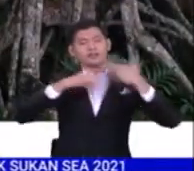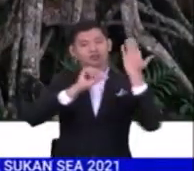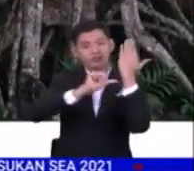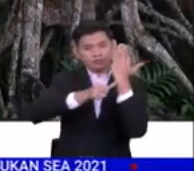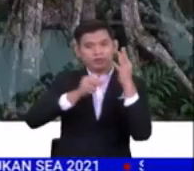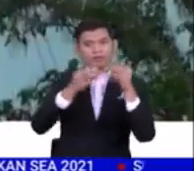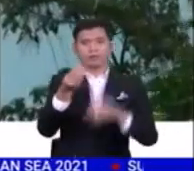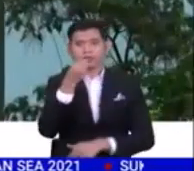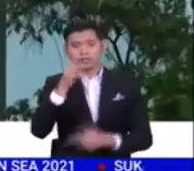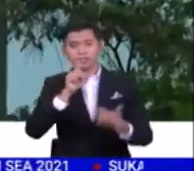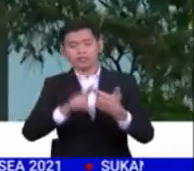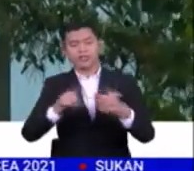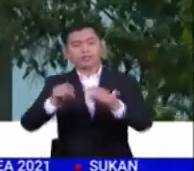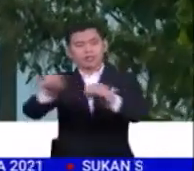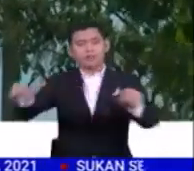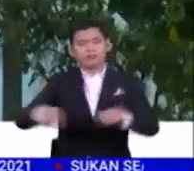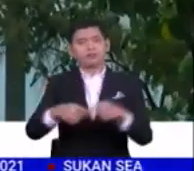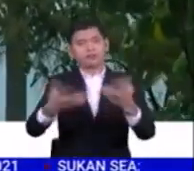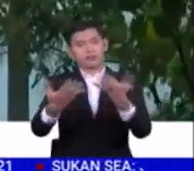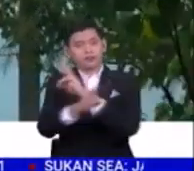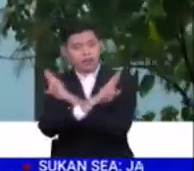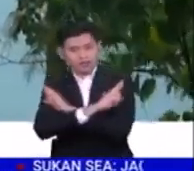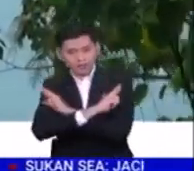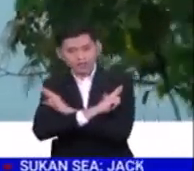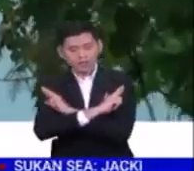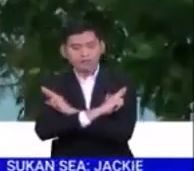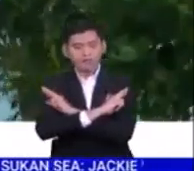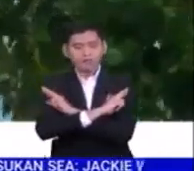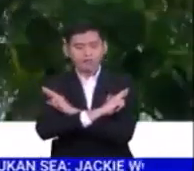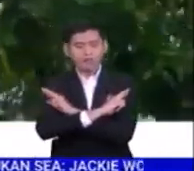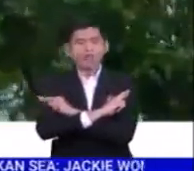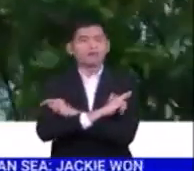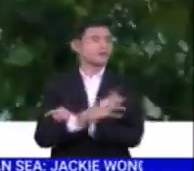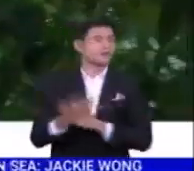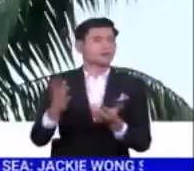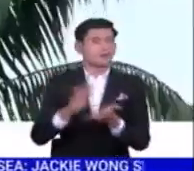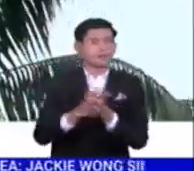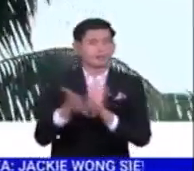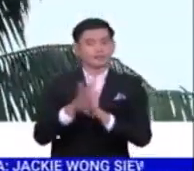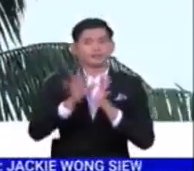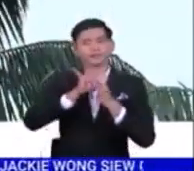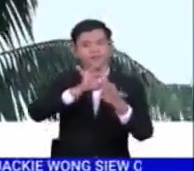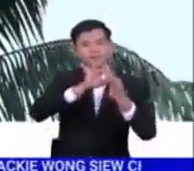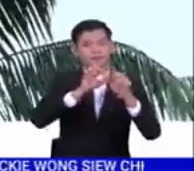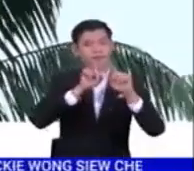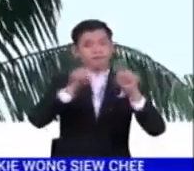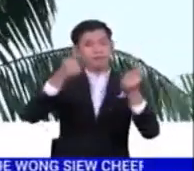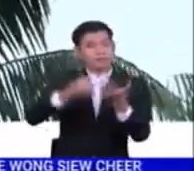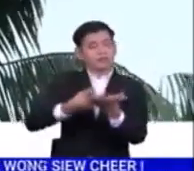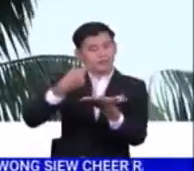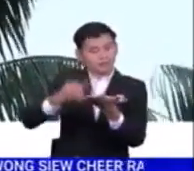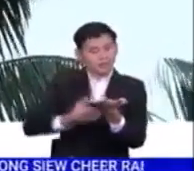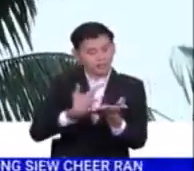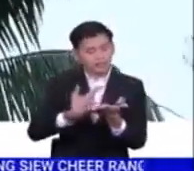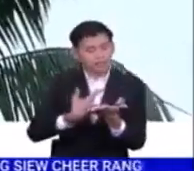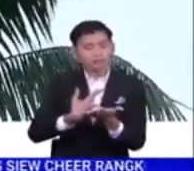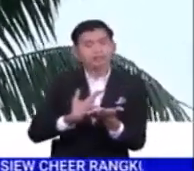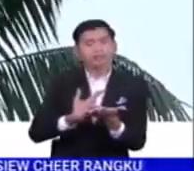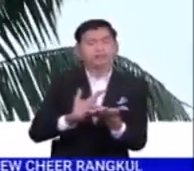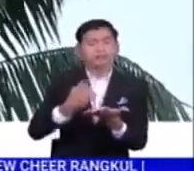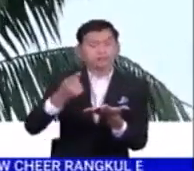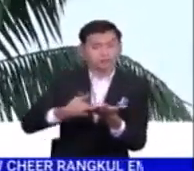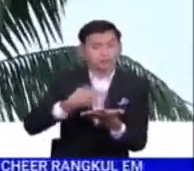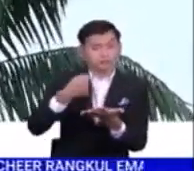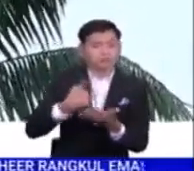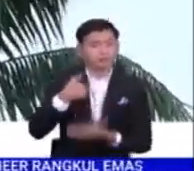dengan tempat nak nest, they will have a friendly relationship. Tapi kadang-kadang you will find